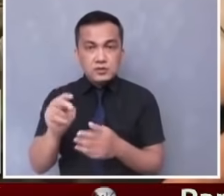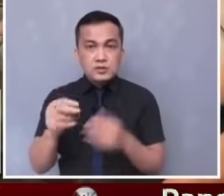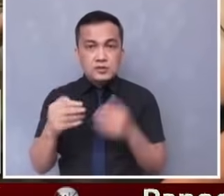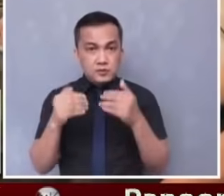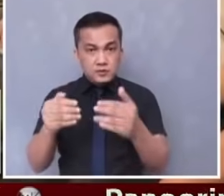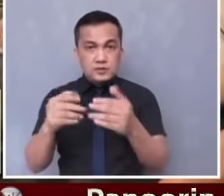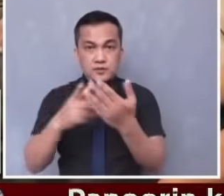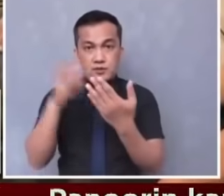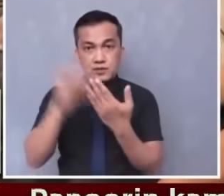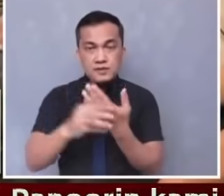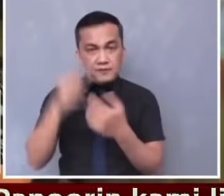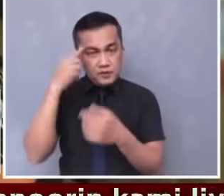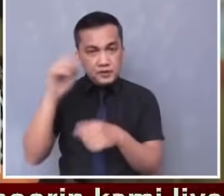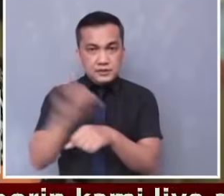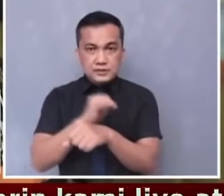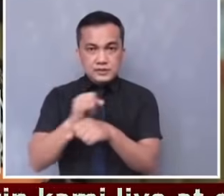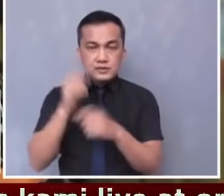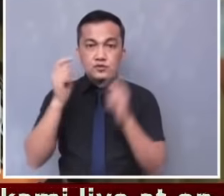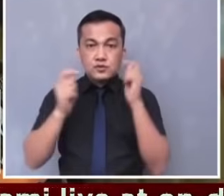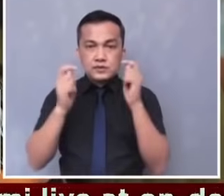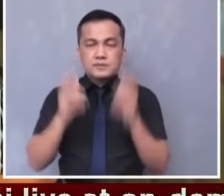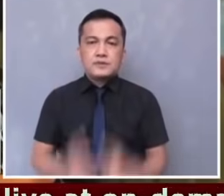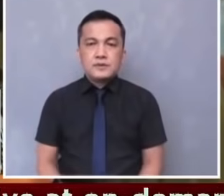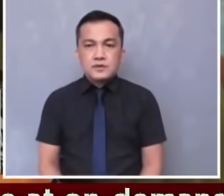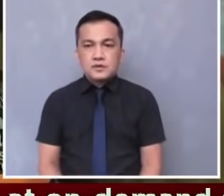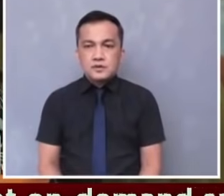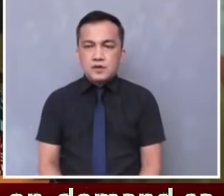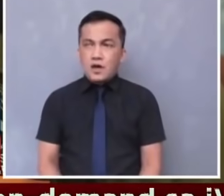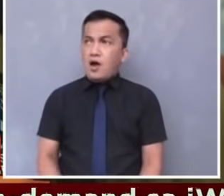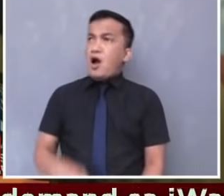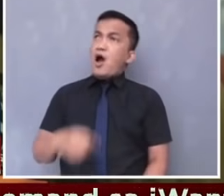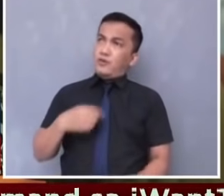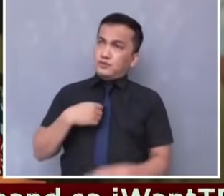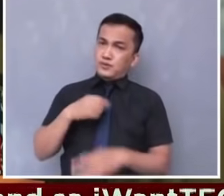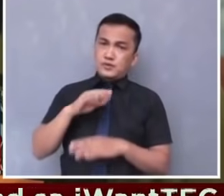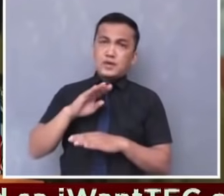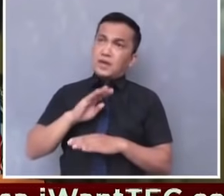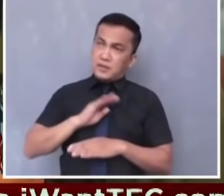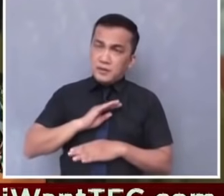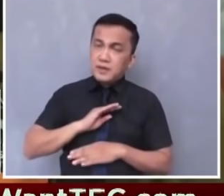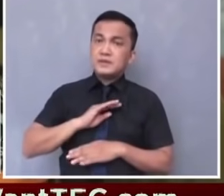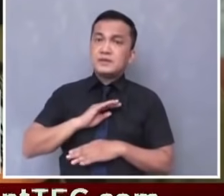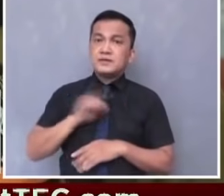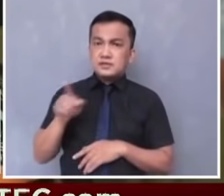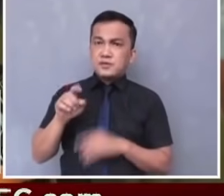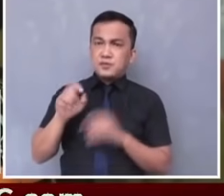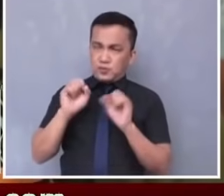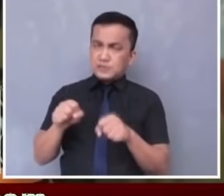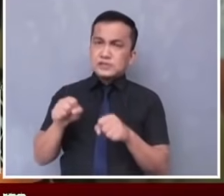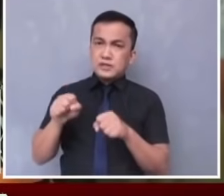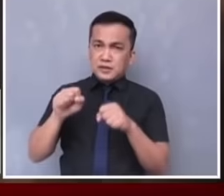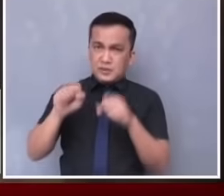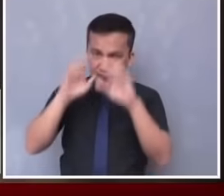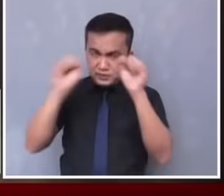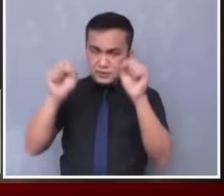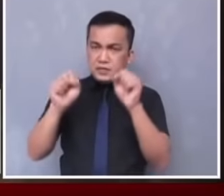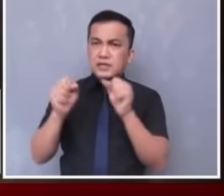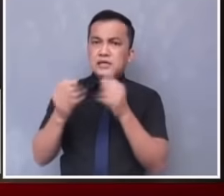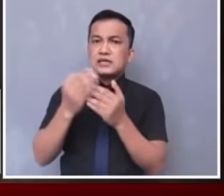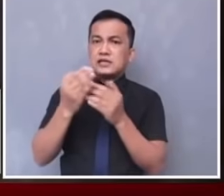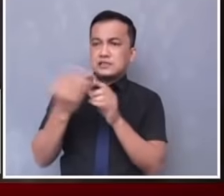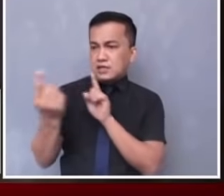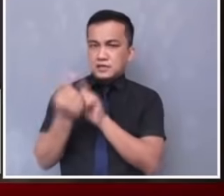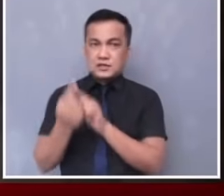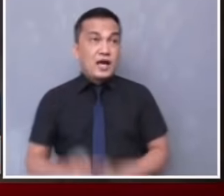sa industriya ng turismo. I was satisfied makamasa na presidential po kasi madaling lapitan. Ang gusto ko